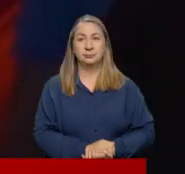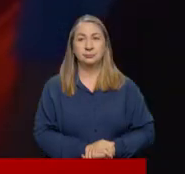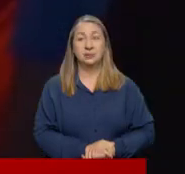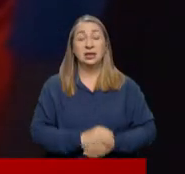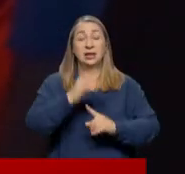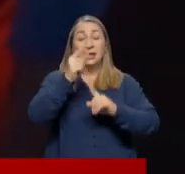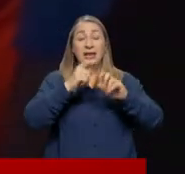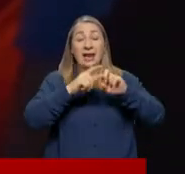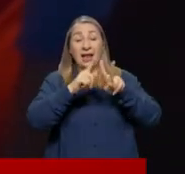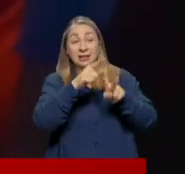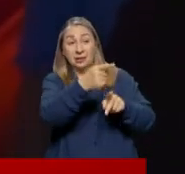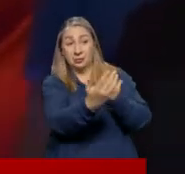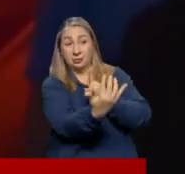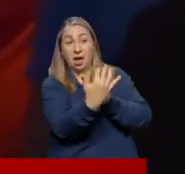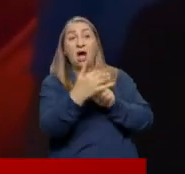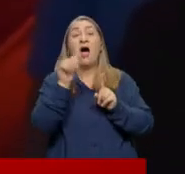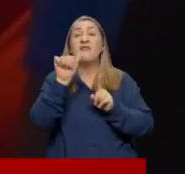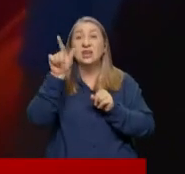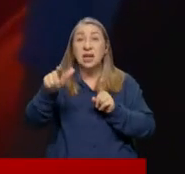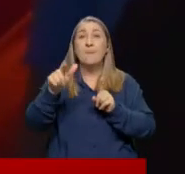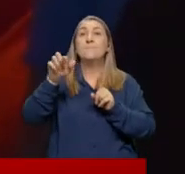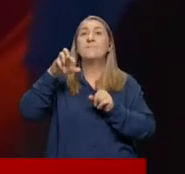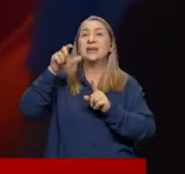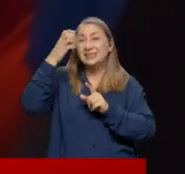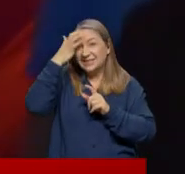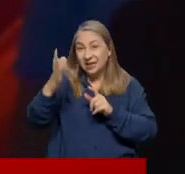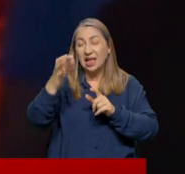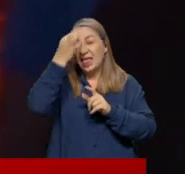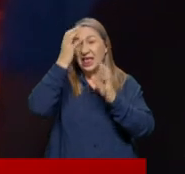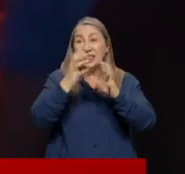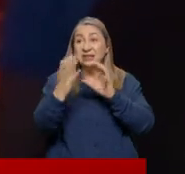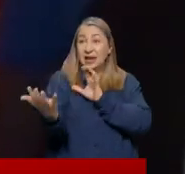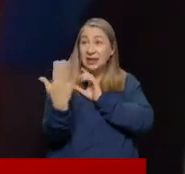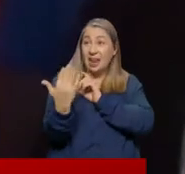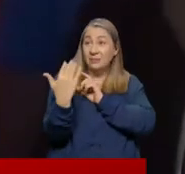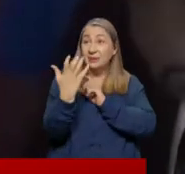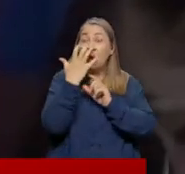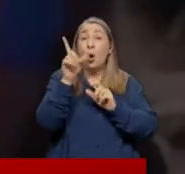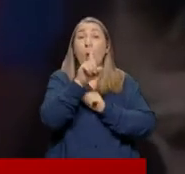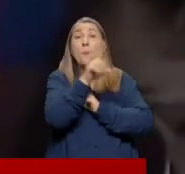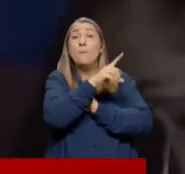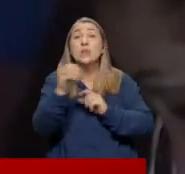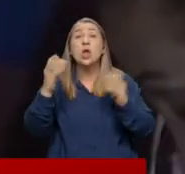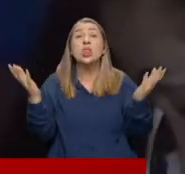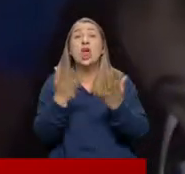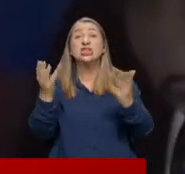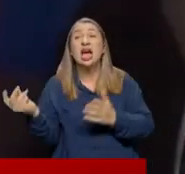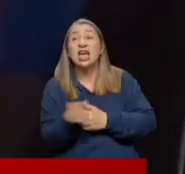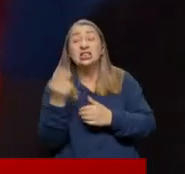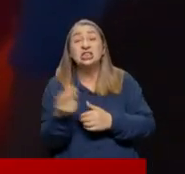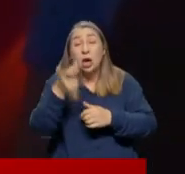İran üzerinden Afganistan Pakistan Hindistan dan gelmesi beklenen on milyonlarca